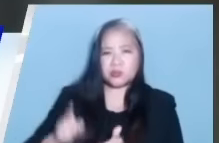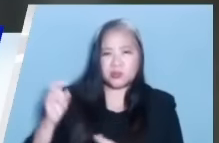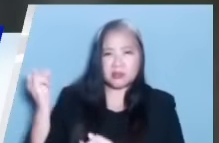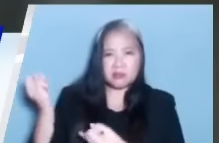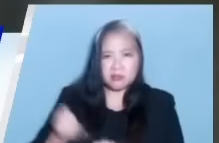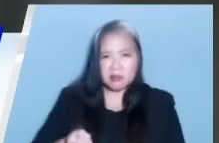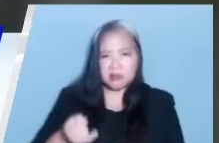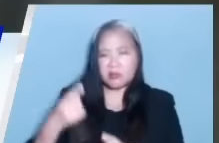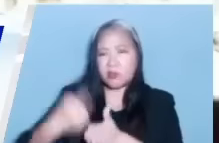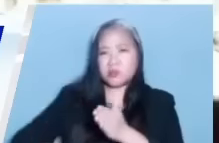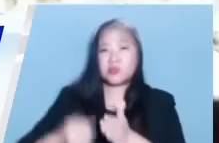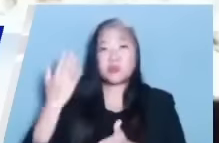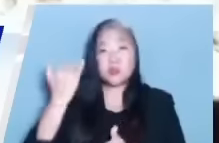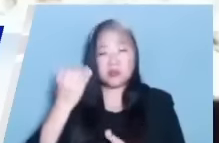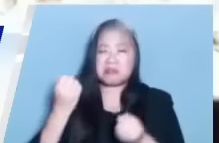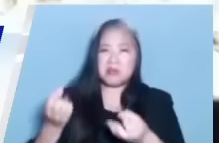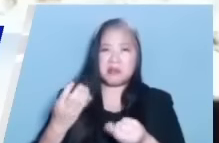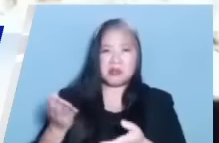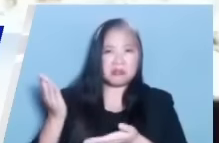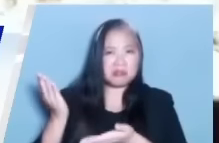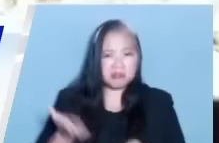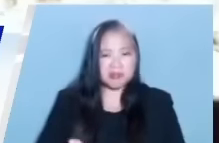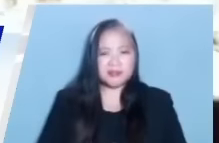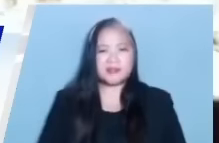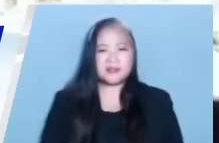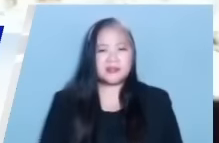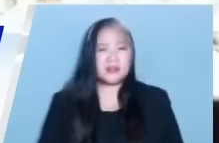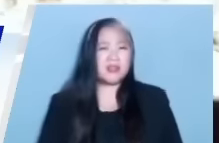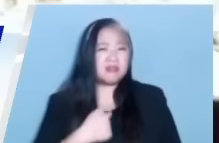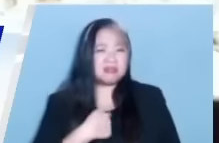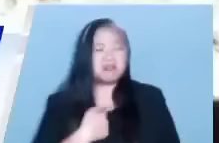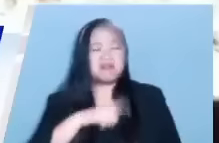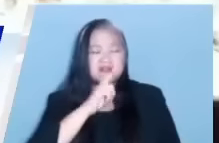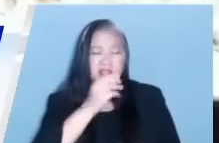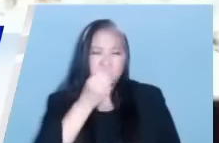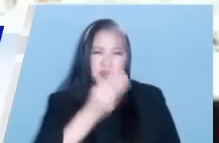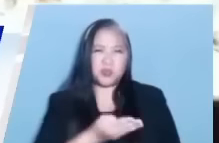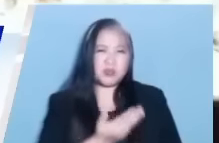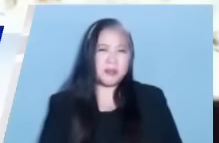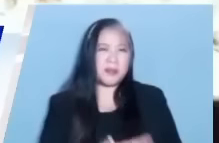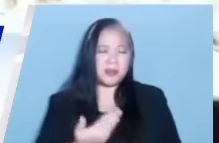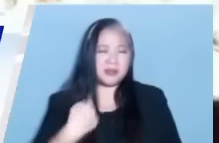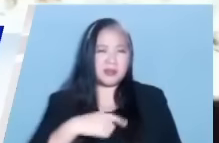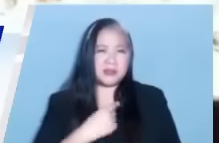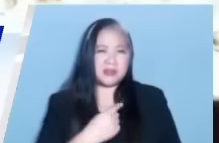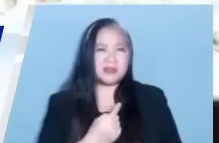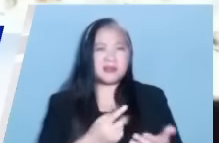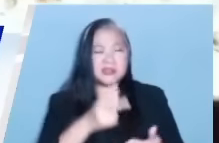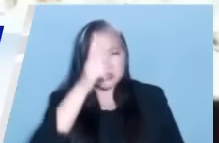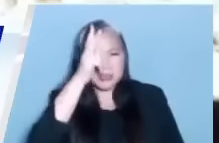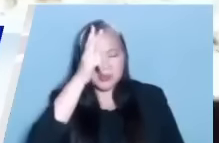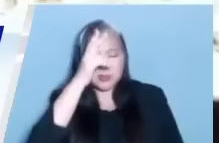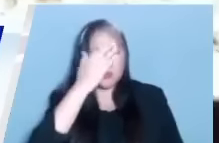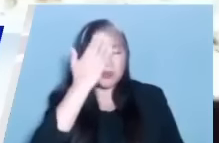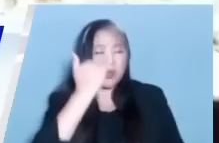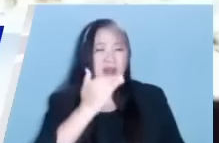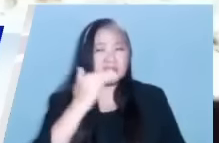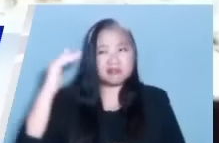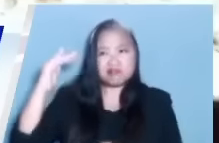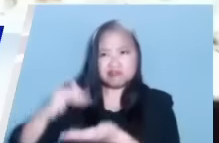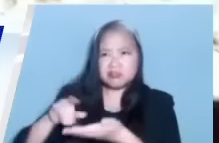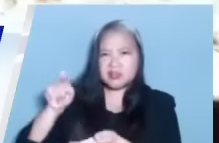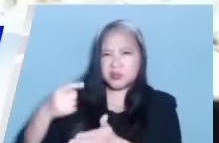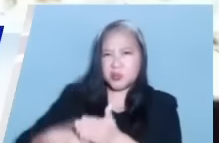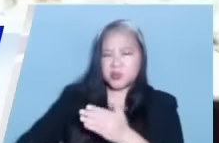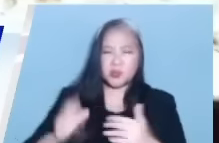sa maraming supply. Hihina kami kasi mas mababa ng konti yun, yung presyo